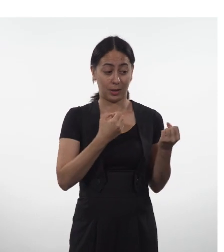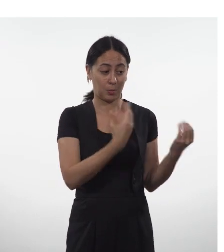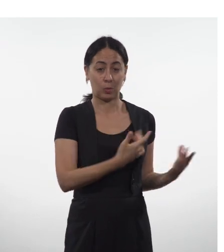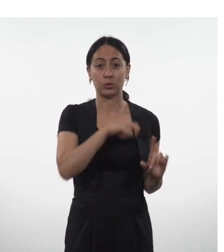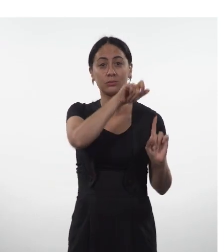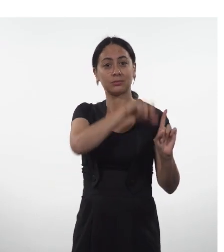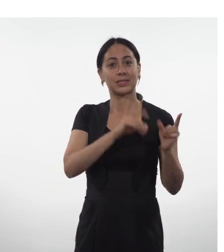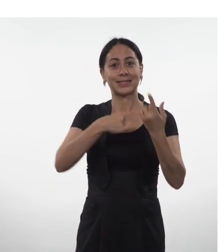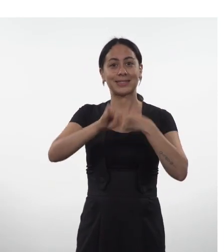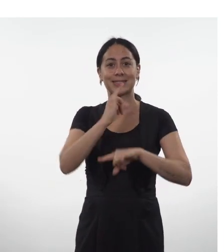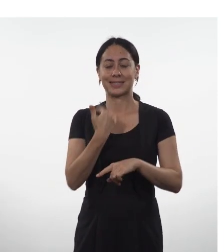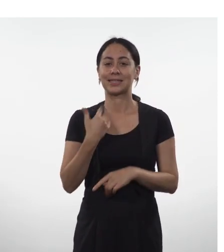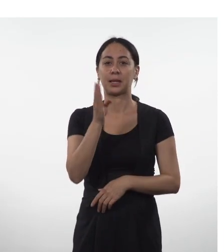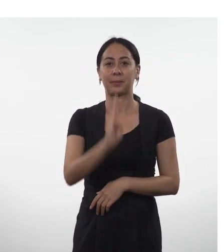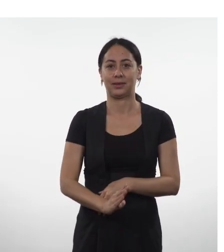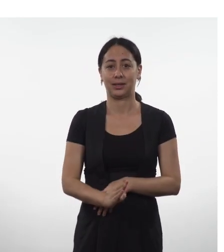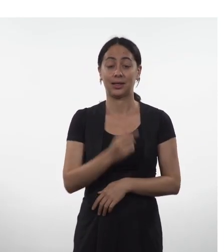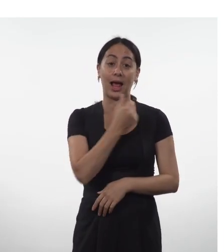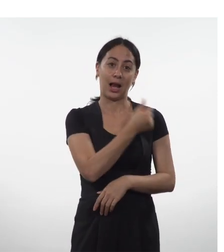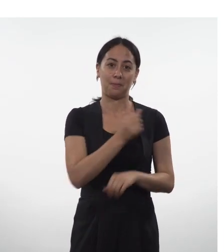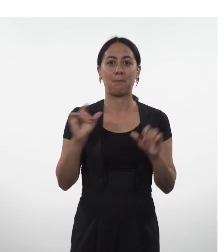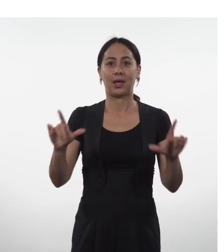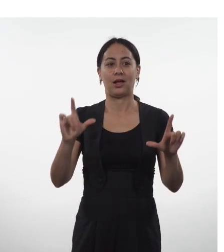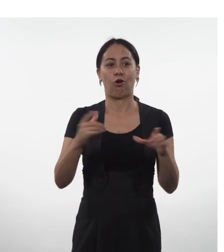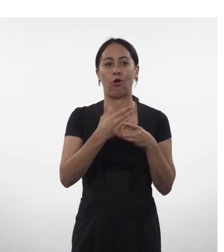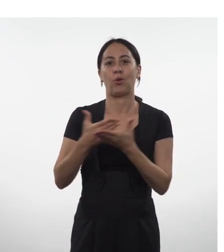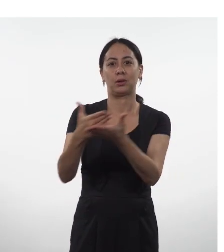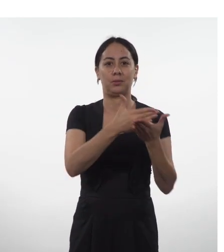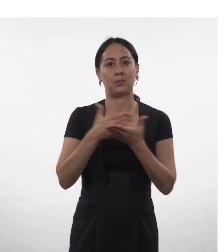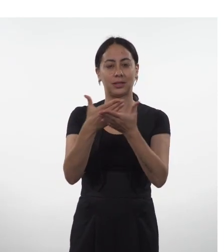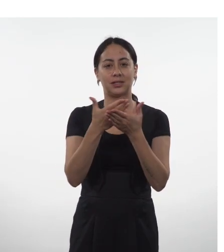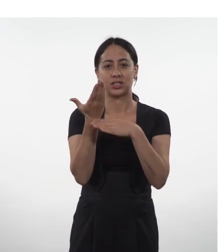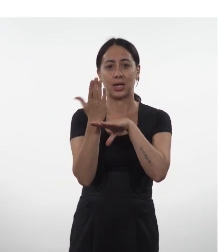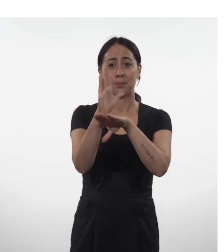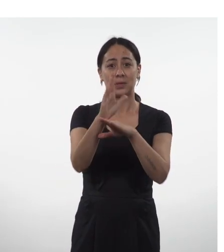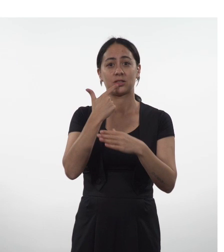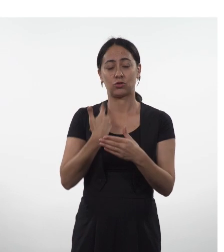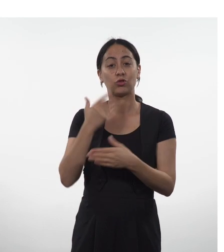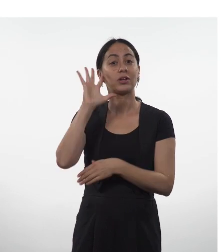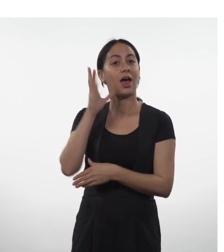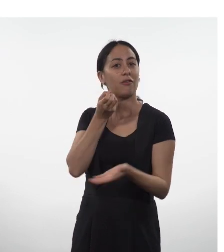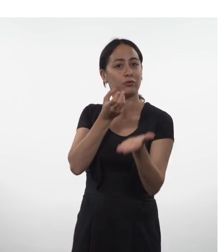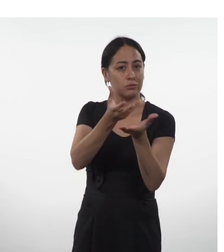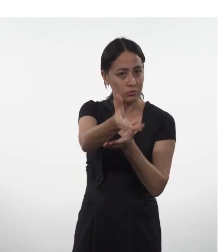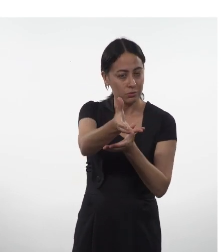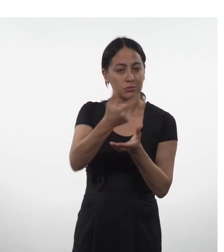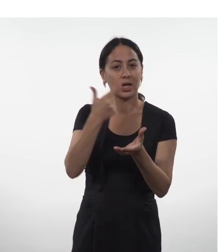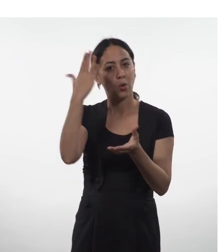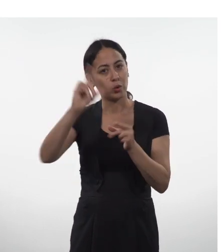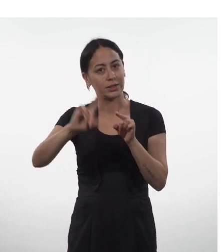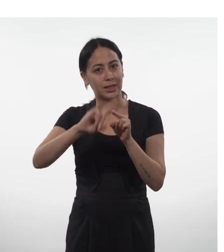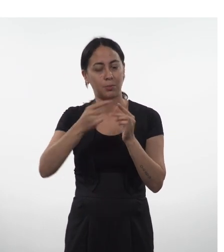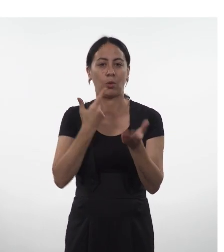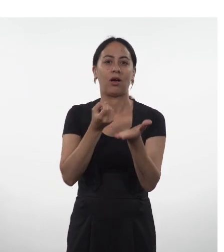de partager son écran et de pouvoir vous présenter InfoSens et d'autres éléments d'information.